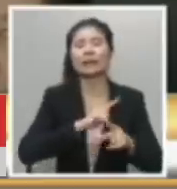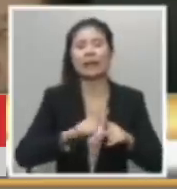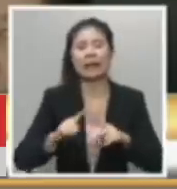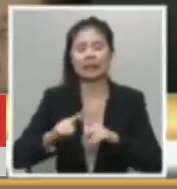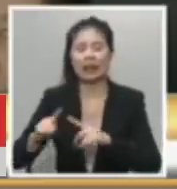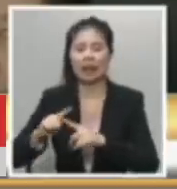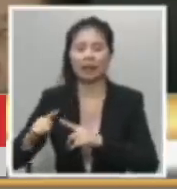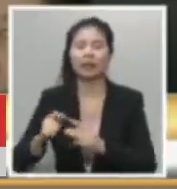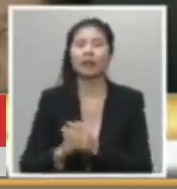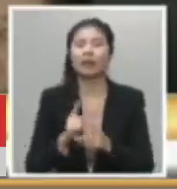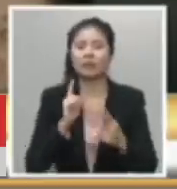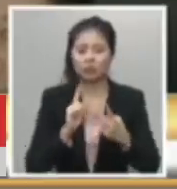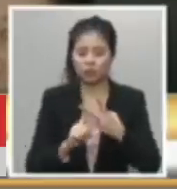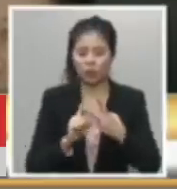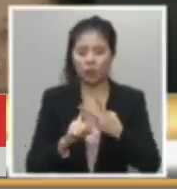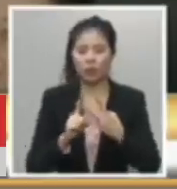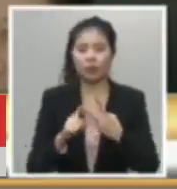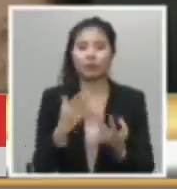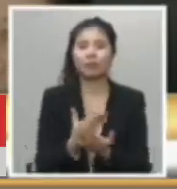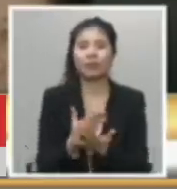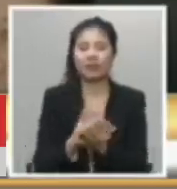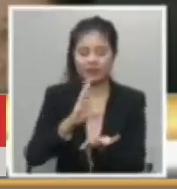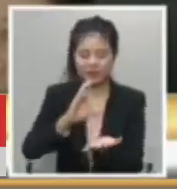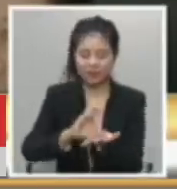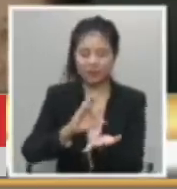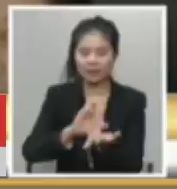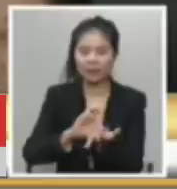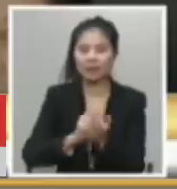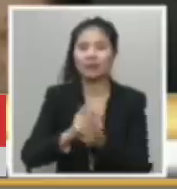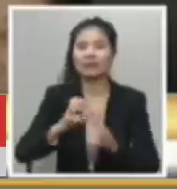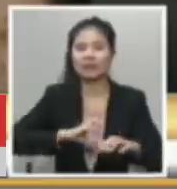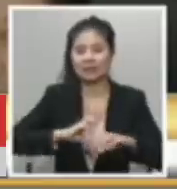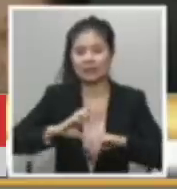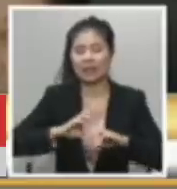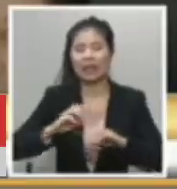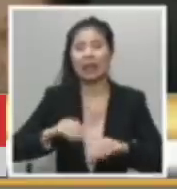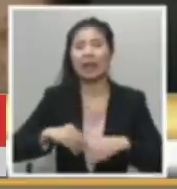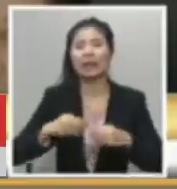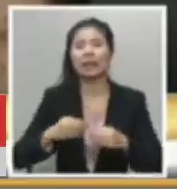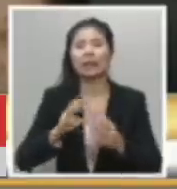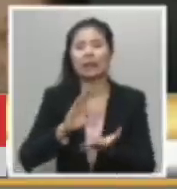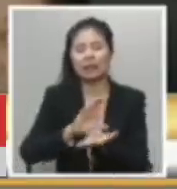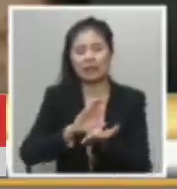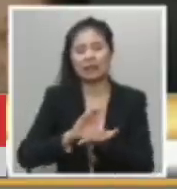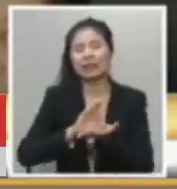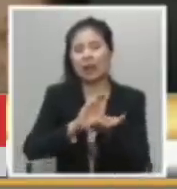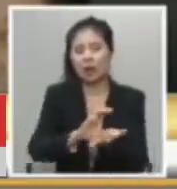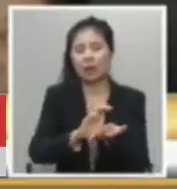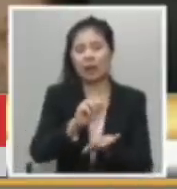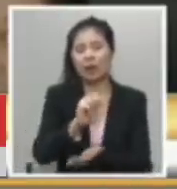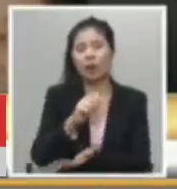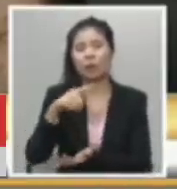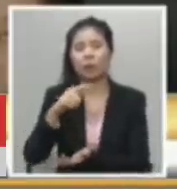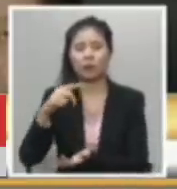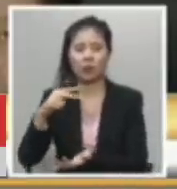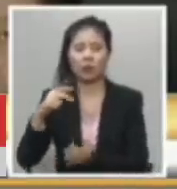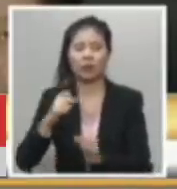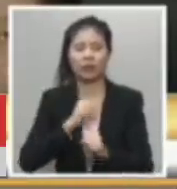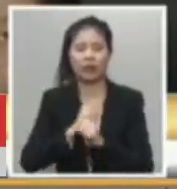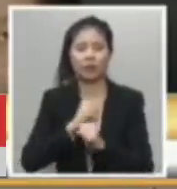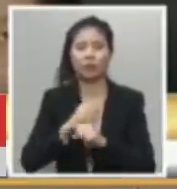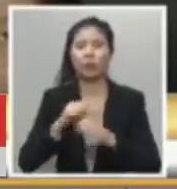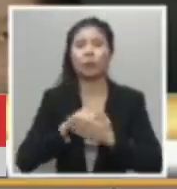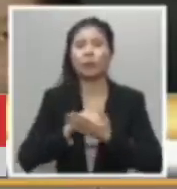ำหนดในส่วนของงบประมาณที่จะจัดสรรให้กับองค์กรปกครองส่วนท้องถิ่นให้เพียงพอต่อการบริการสาธาร